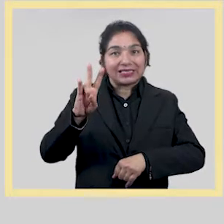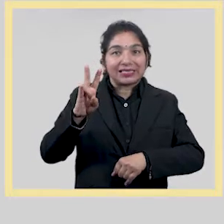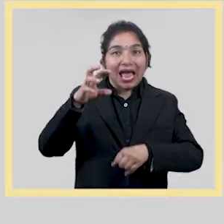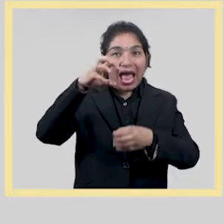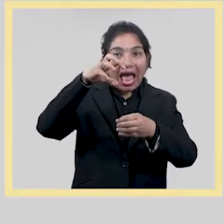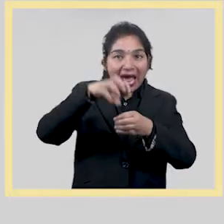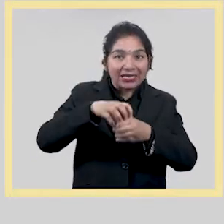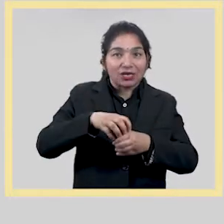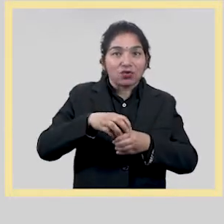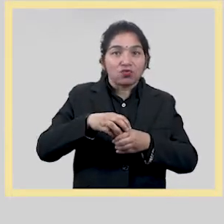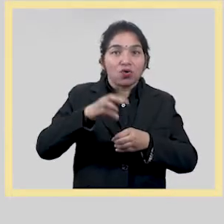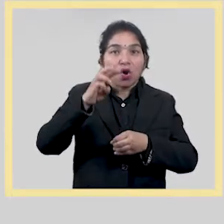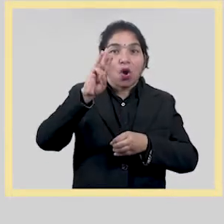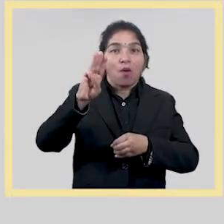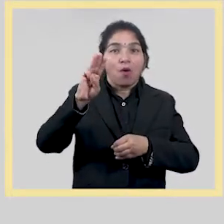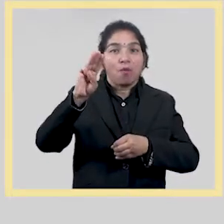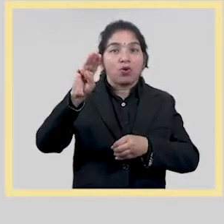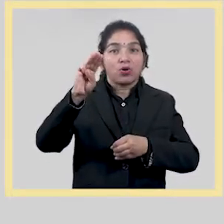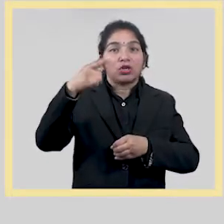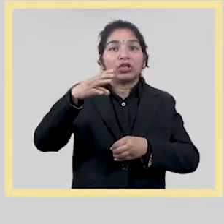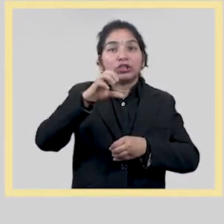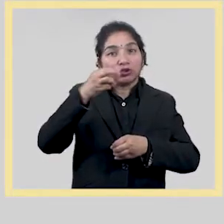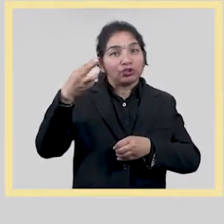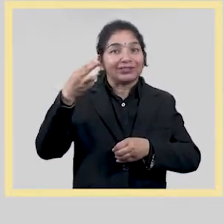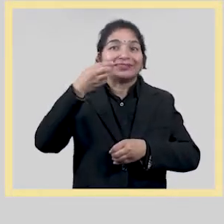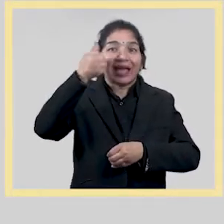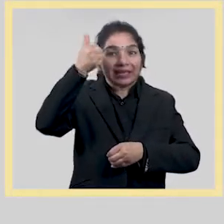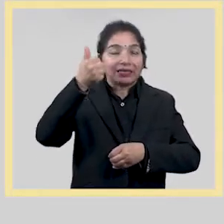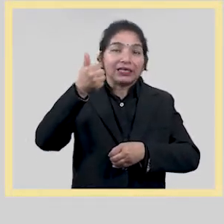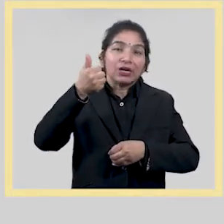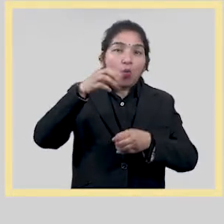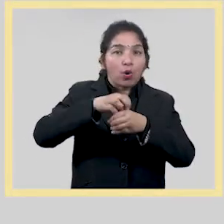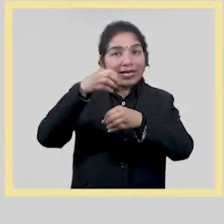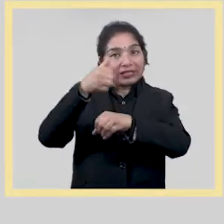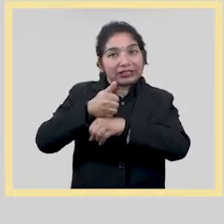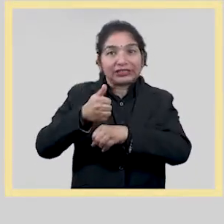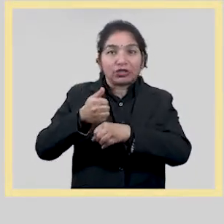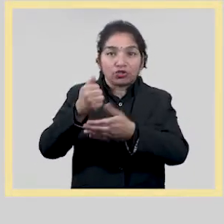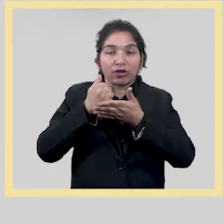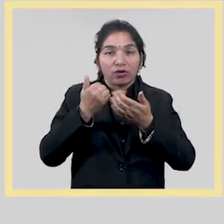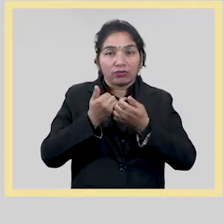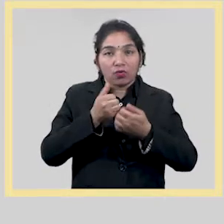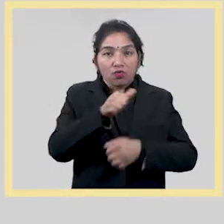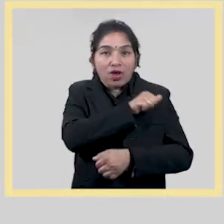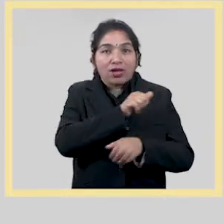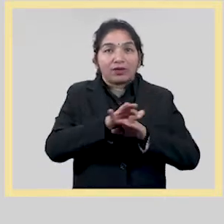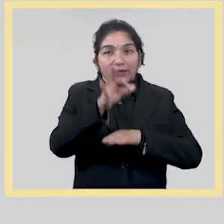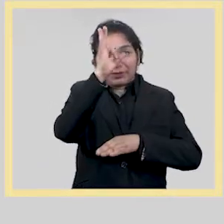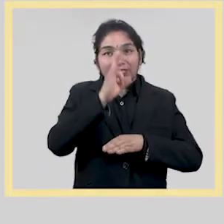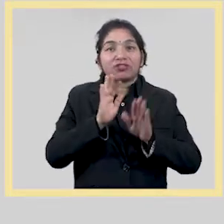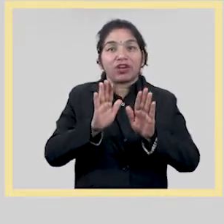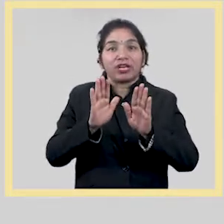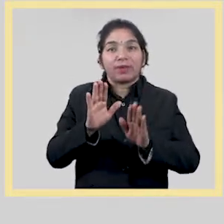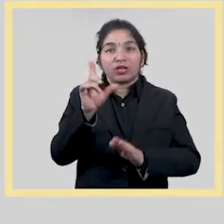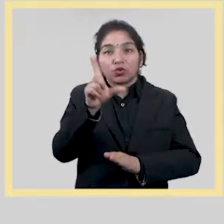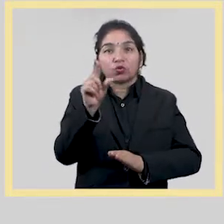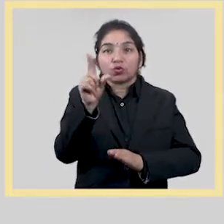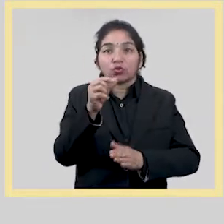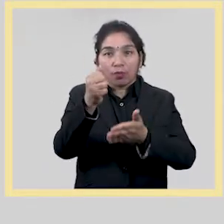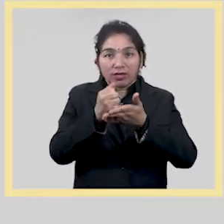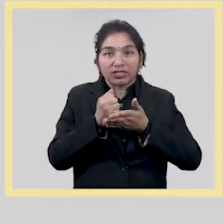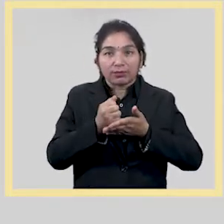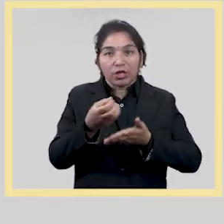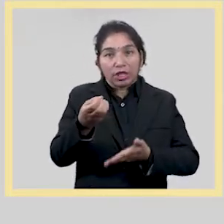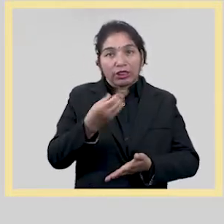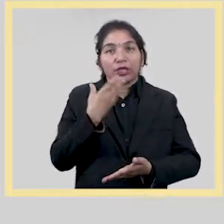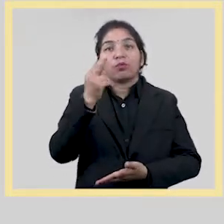8 मनोज दाई लगायत मेयर, उपमेयर सबैले हामीलाई सहयोग गरिराख्नु भएको छ। उहाँहरूलाई विशेष धन्यवाद दिन चाहन्छु। सर्ट टर्म बजेटहरू पनि उहाँहरूले